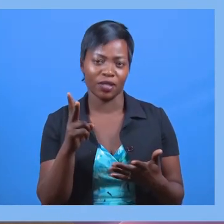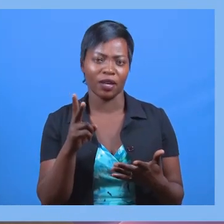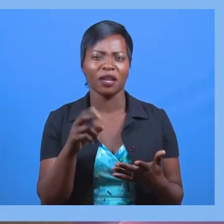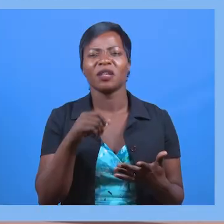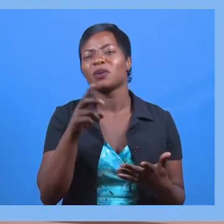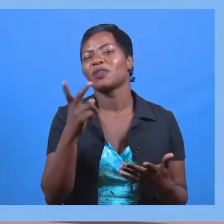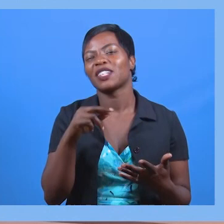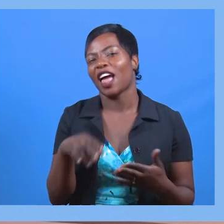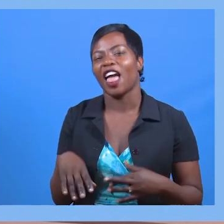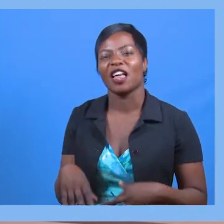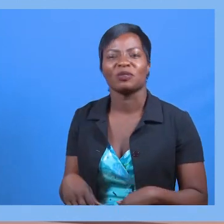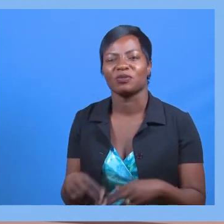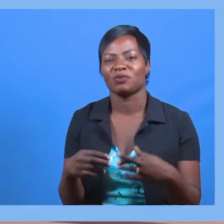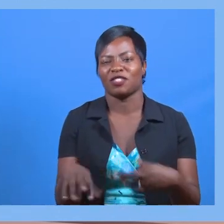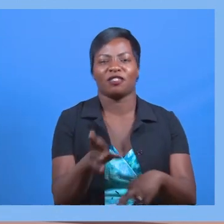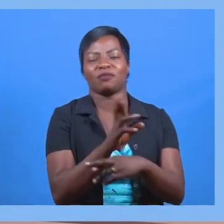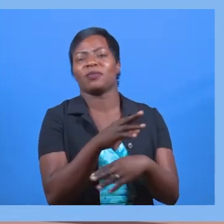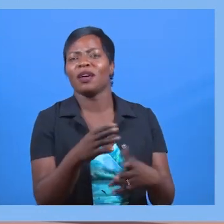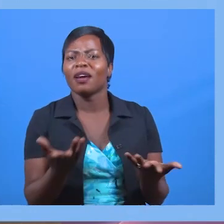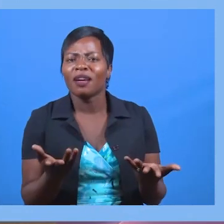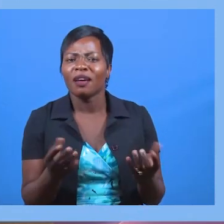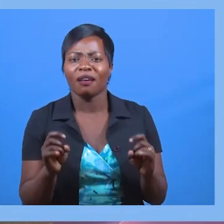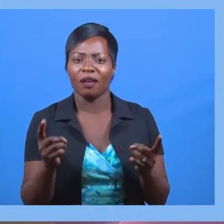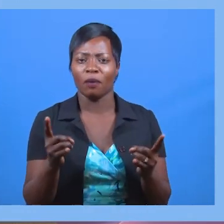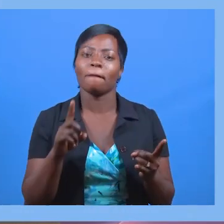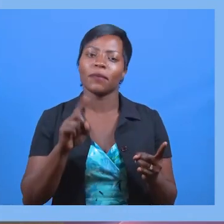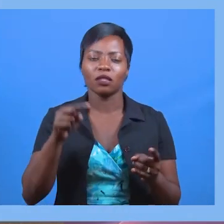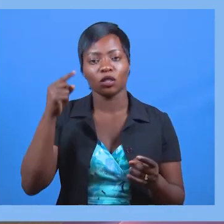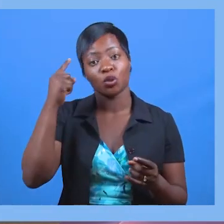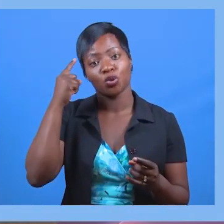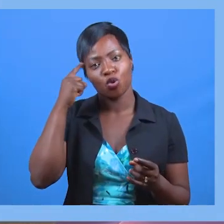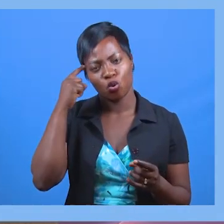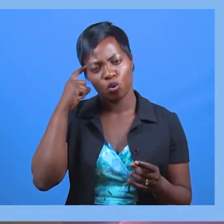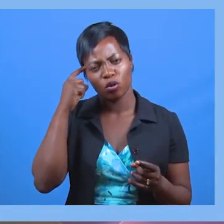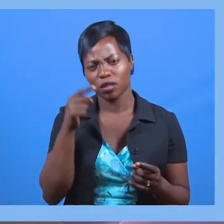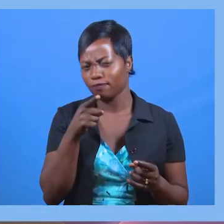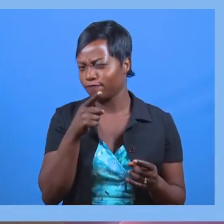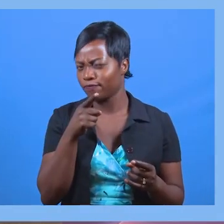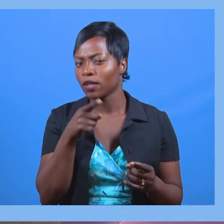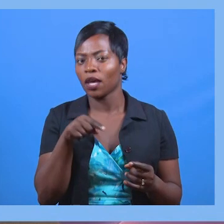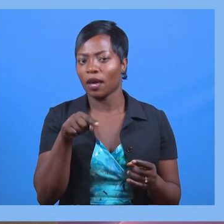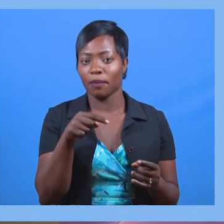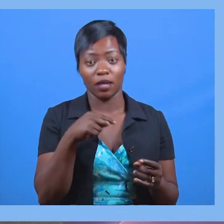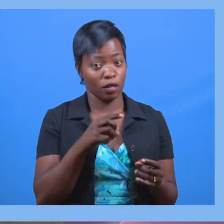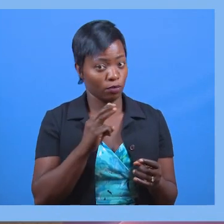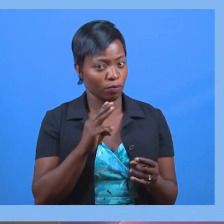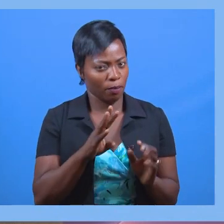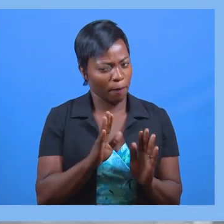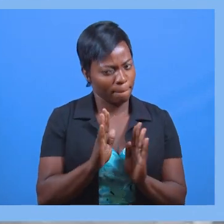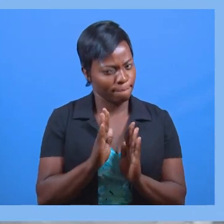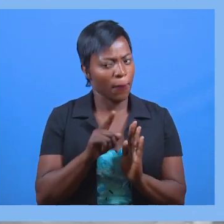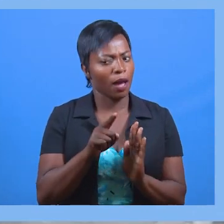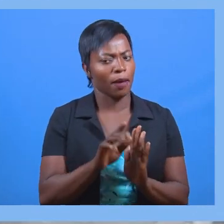kuzotandavara sorunyemba. Unofanira kuziva munhu chikamu chekugumira kuti apa ndinenge ndakuda kuenderera apa,